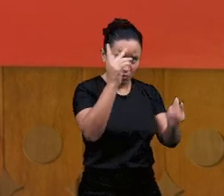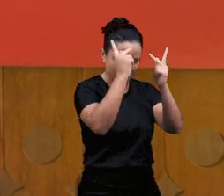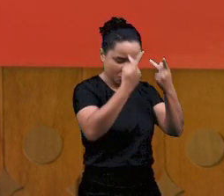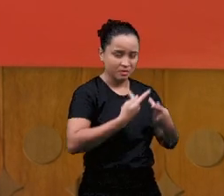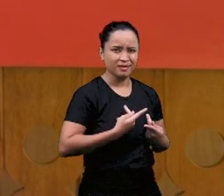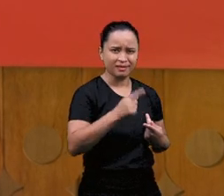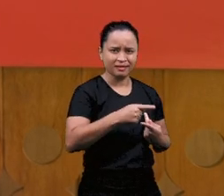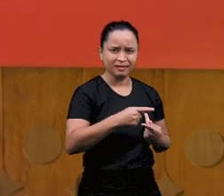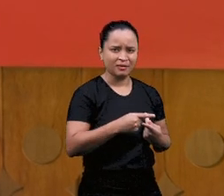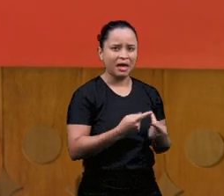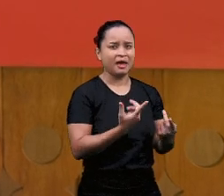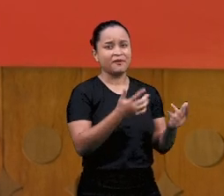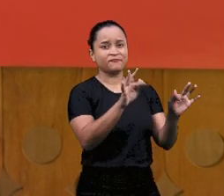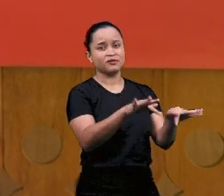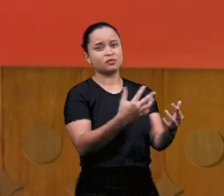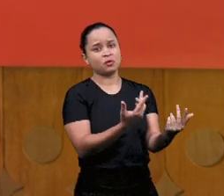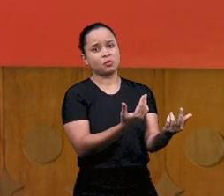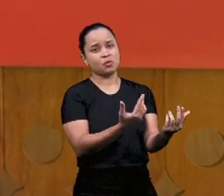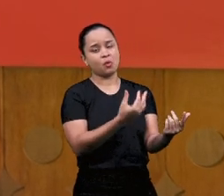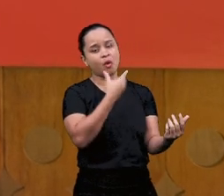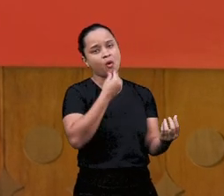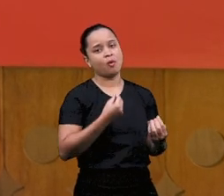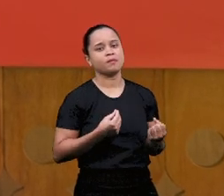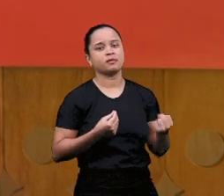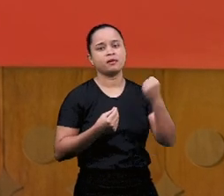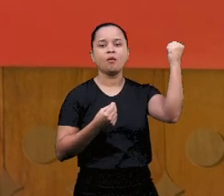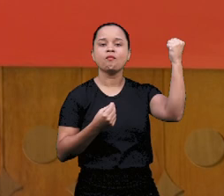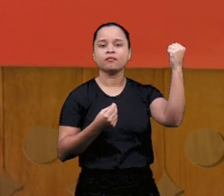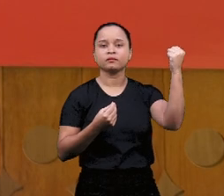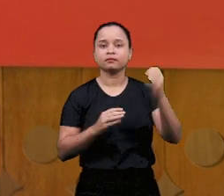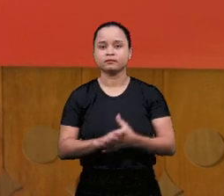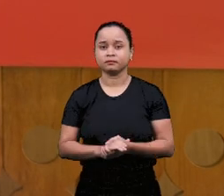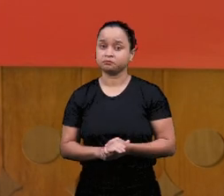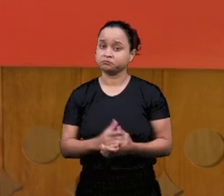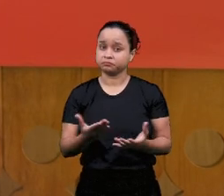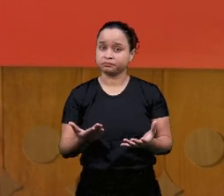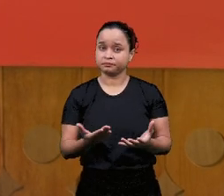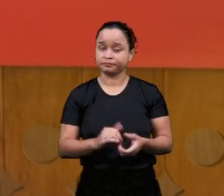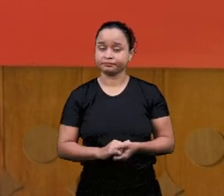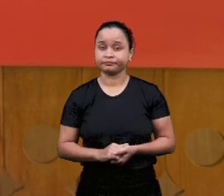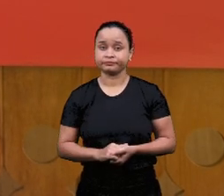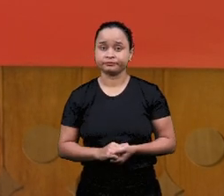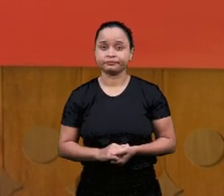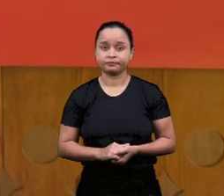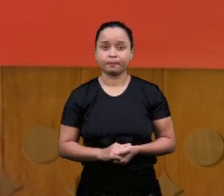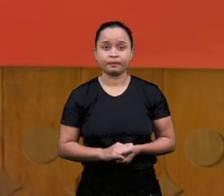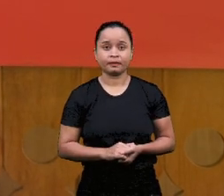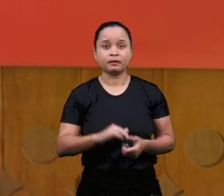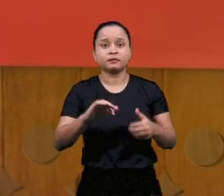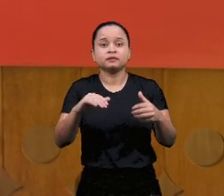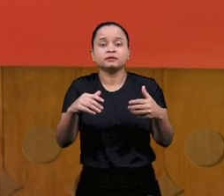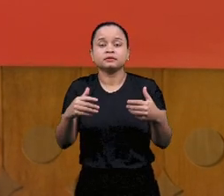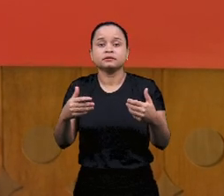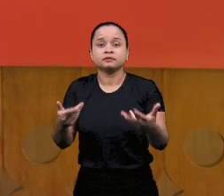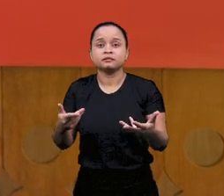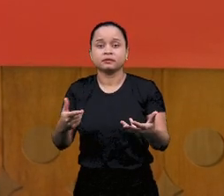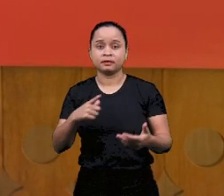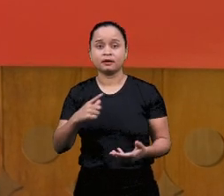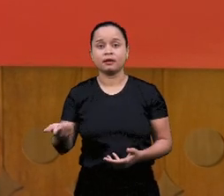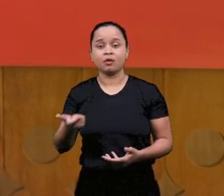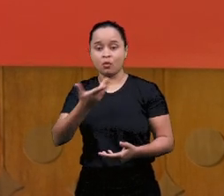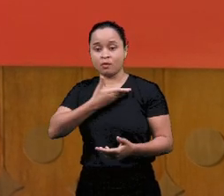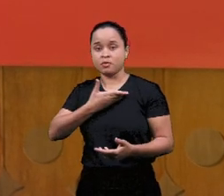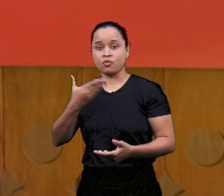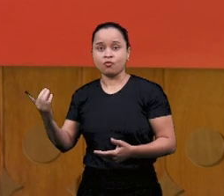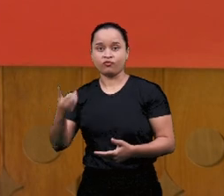Ils vont finir comme Saül. C'était le cas de Jonathan, l'enfant de Saül, ami de David, mais mort avec Saül. C'est